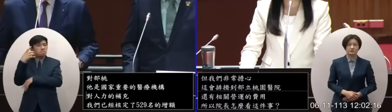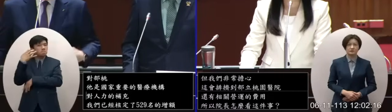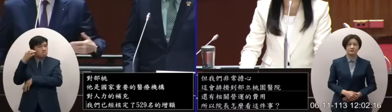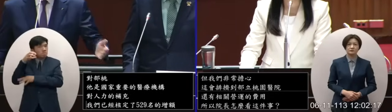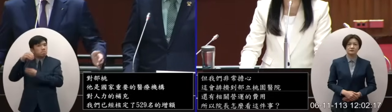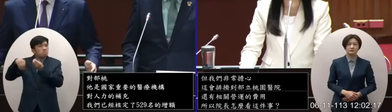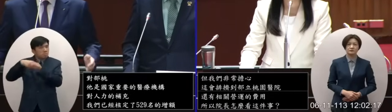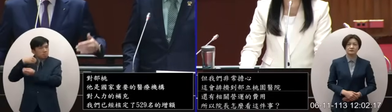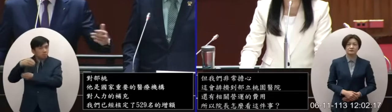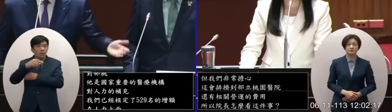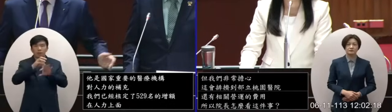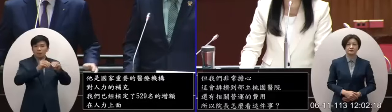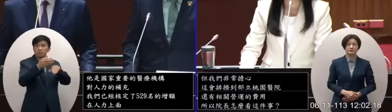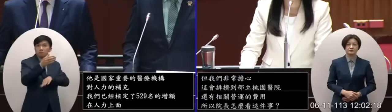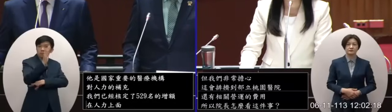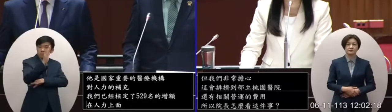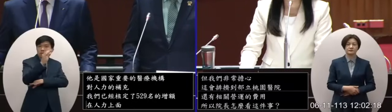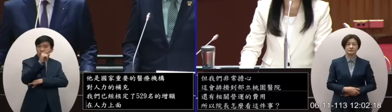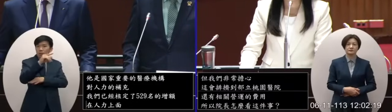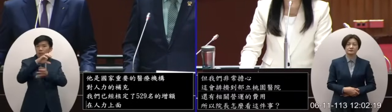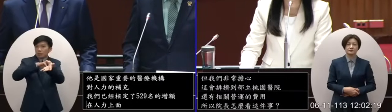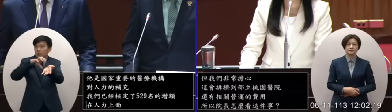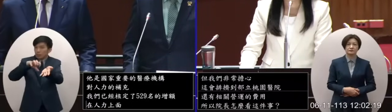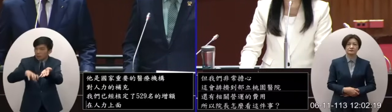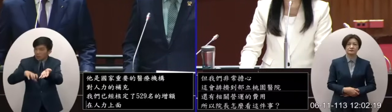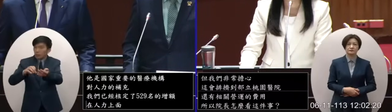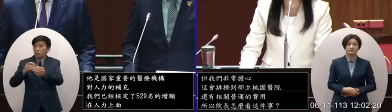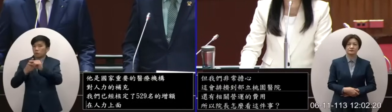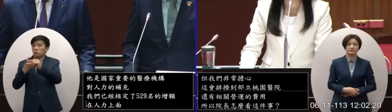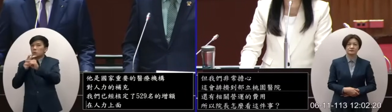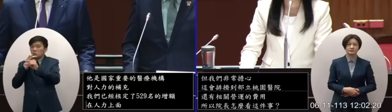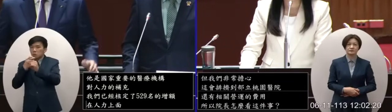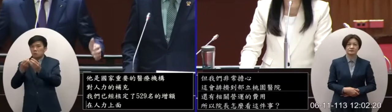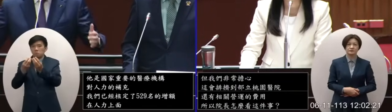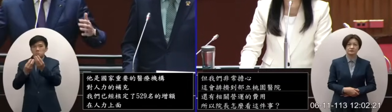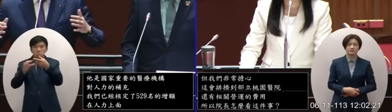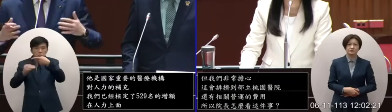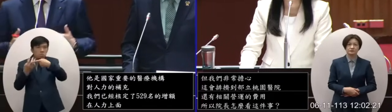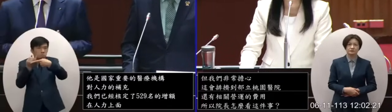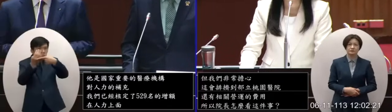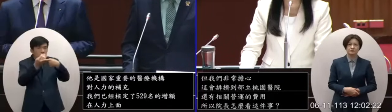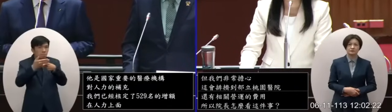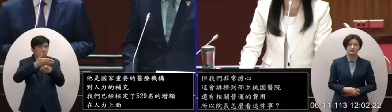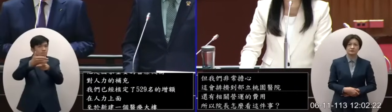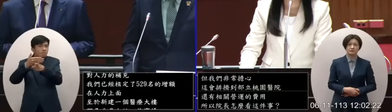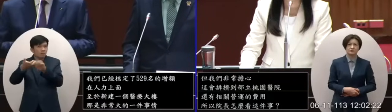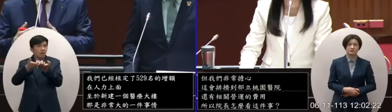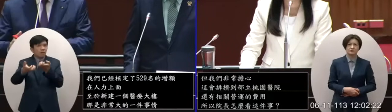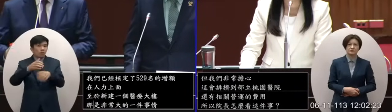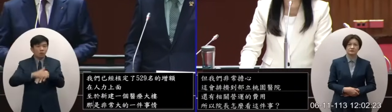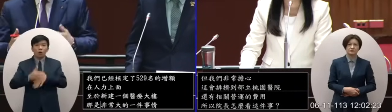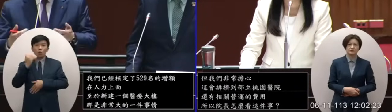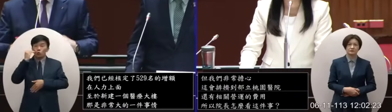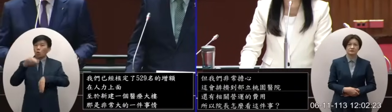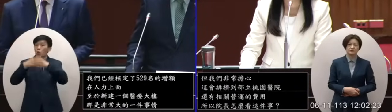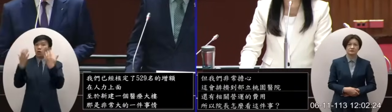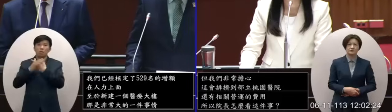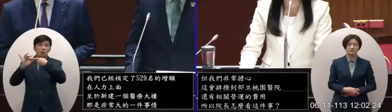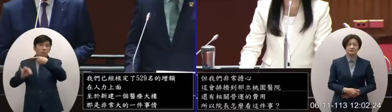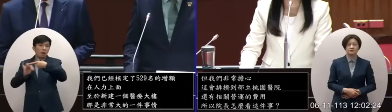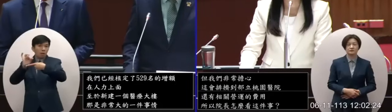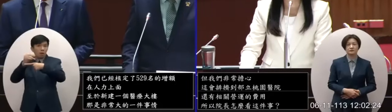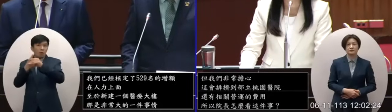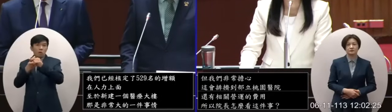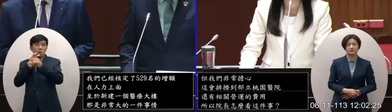一套机制跟地方跟部跟医院来做合理的分配。那如果都要中央的话，那就是回到刚刚第一